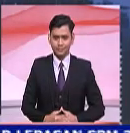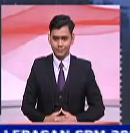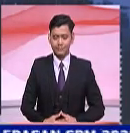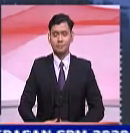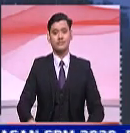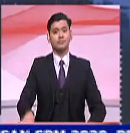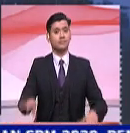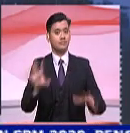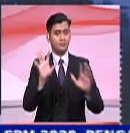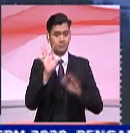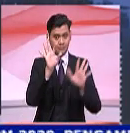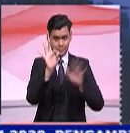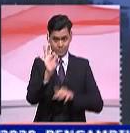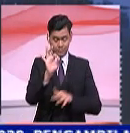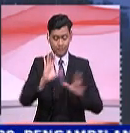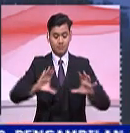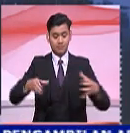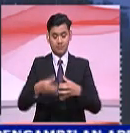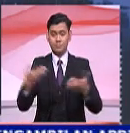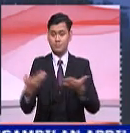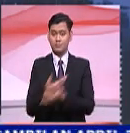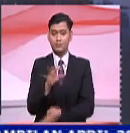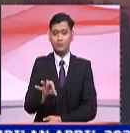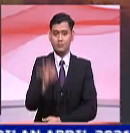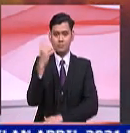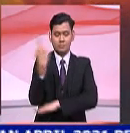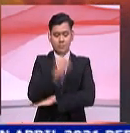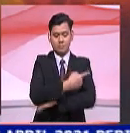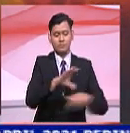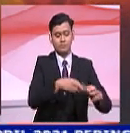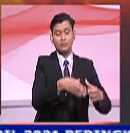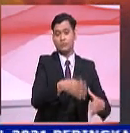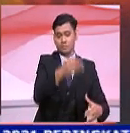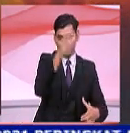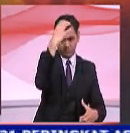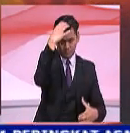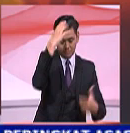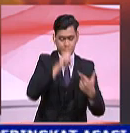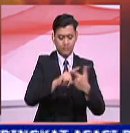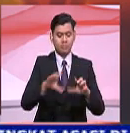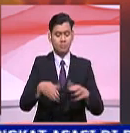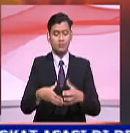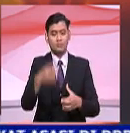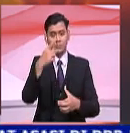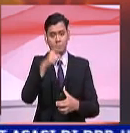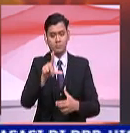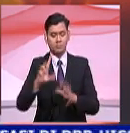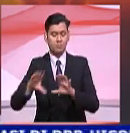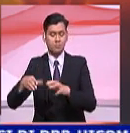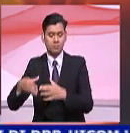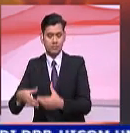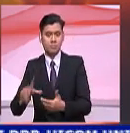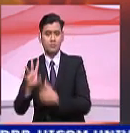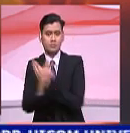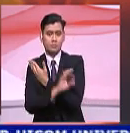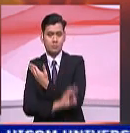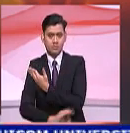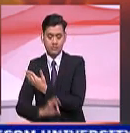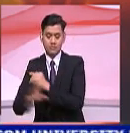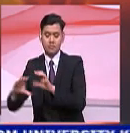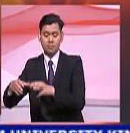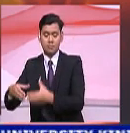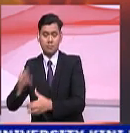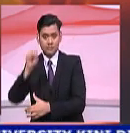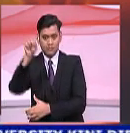9 Cluster baru dikenal pasti hari ini melibatkan selango wilayah Persekutuan Kuala Lumpur lebih 9 Sabah dan Suho